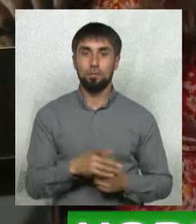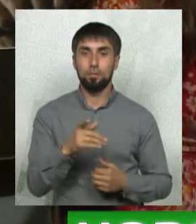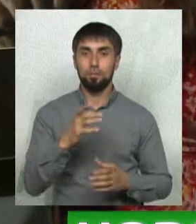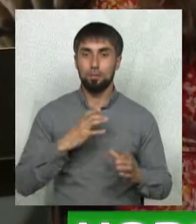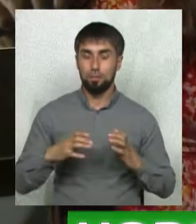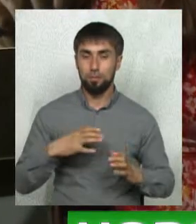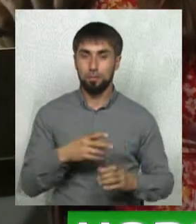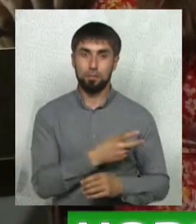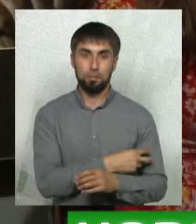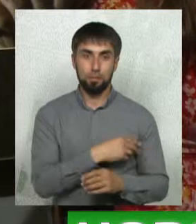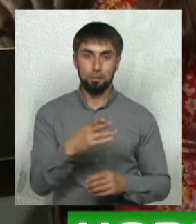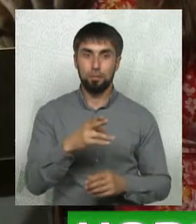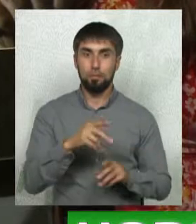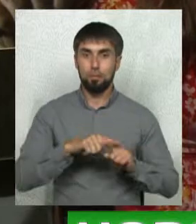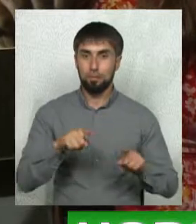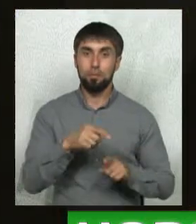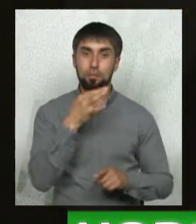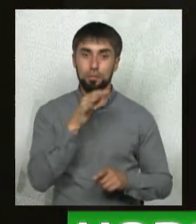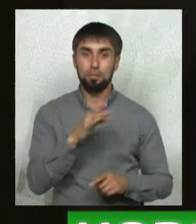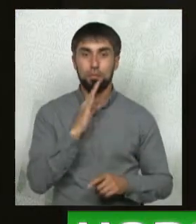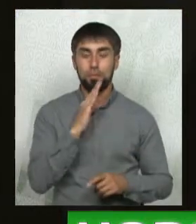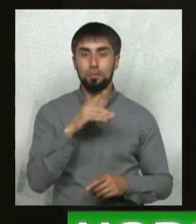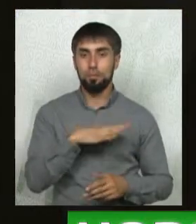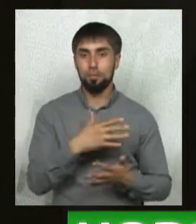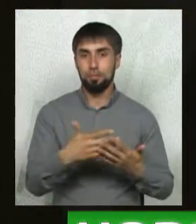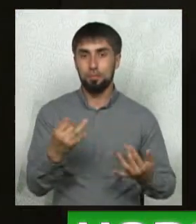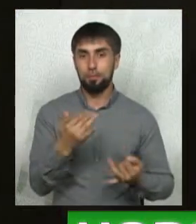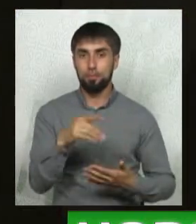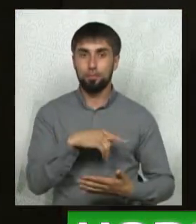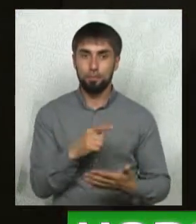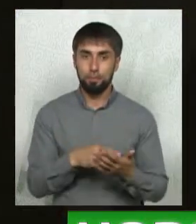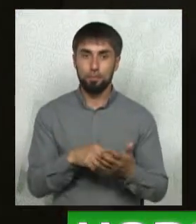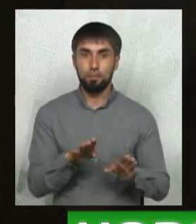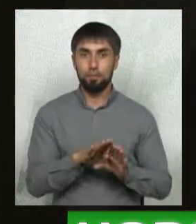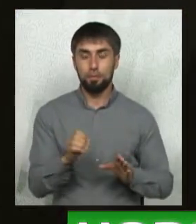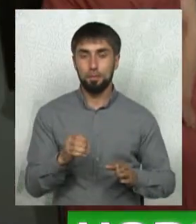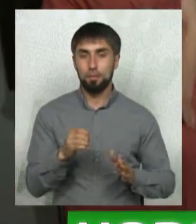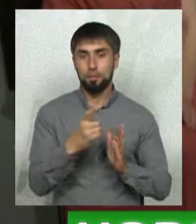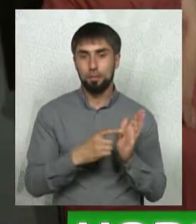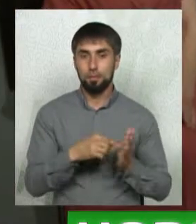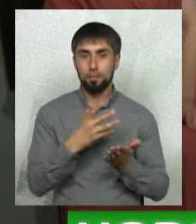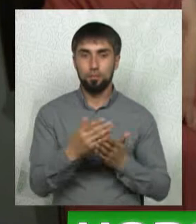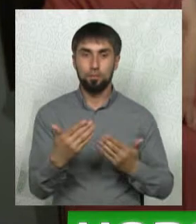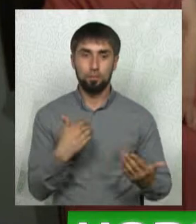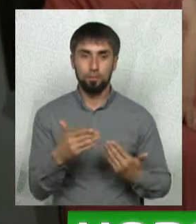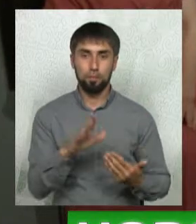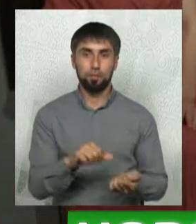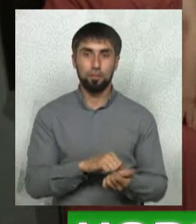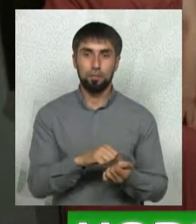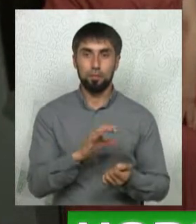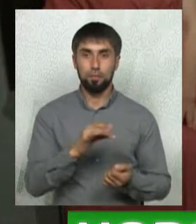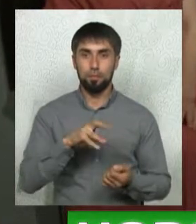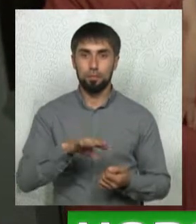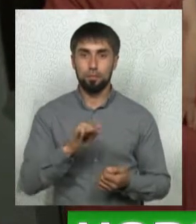Студенткам медицинского колледжа тренинг понравился. Девочки задавали интересующие вопросы, а также поделились своим отношением к нарковеществам